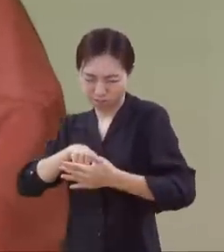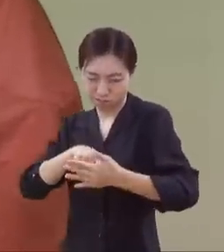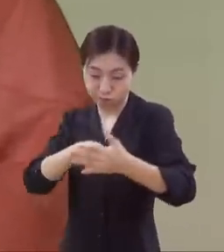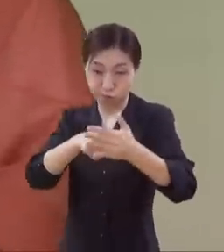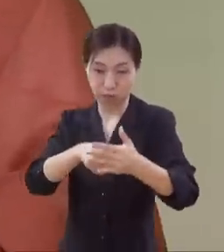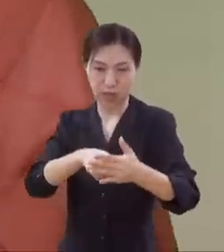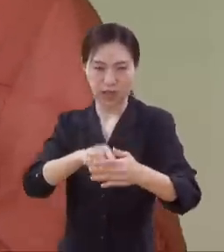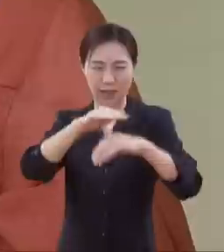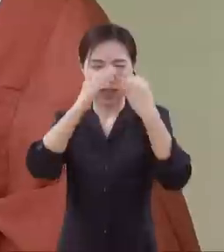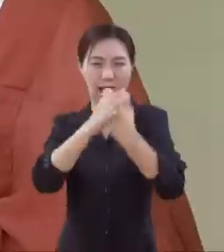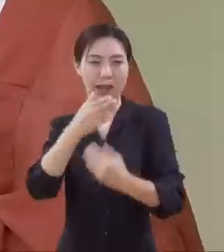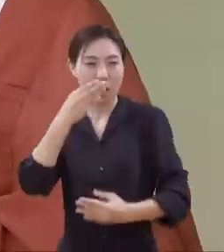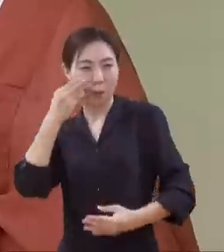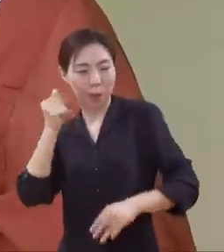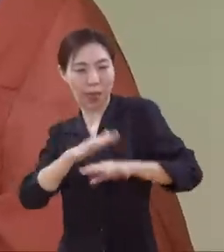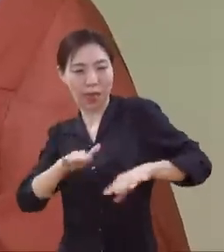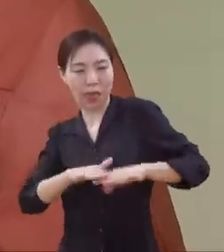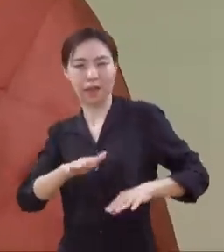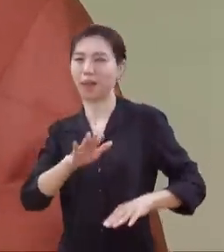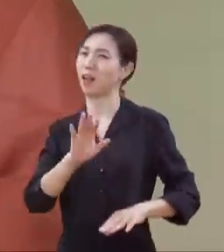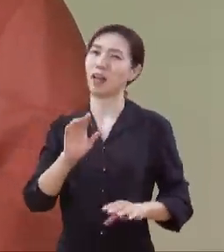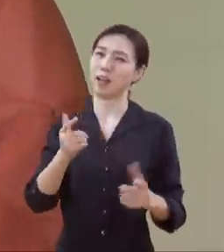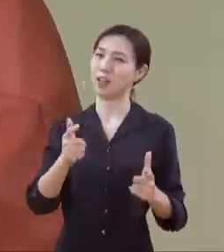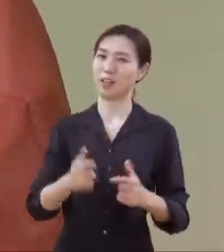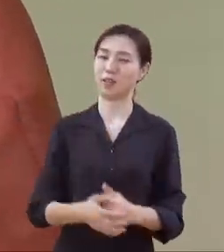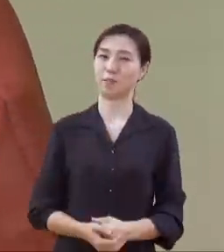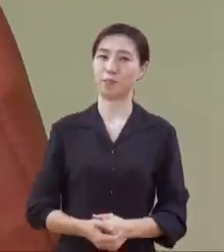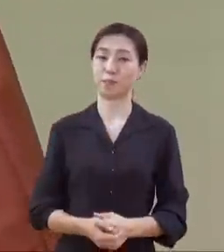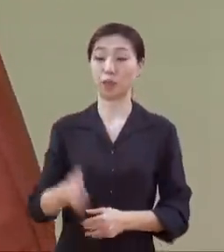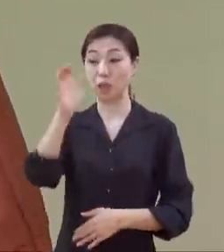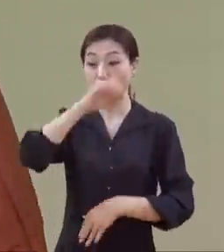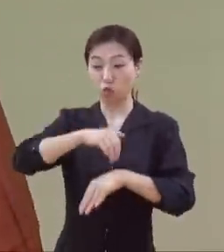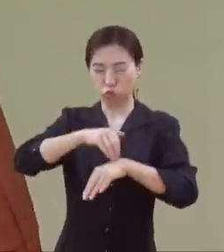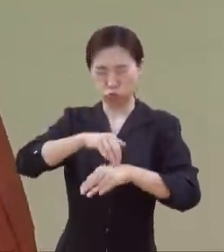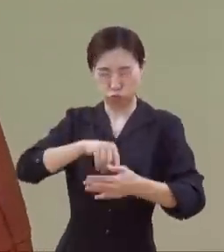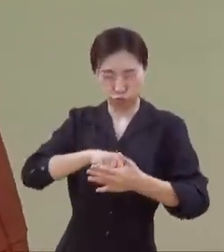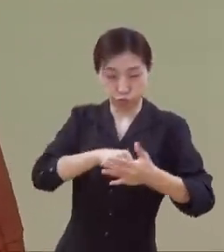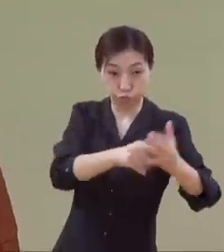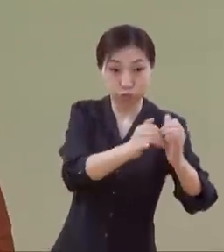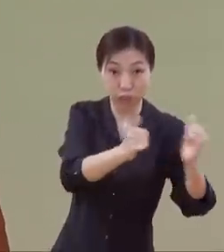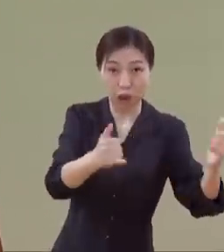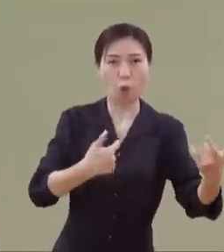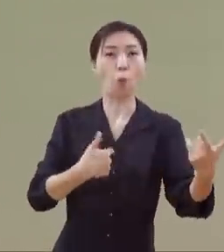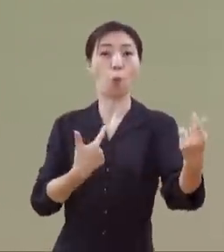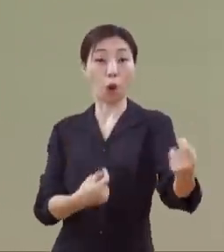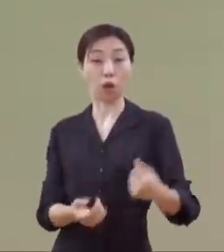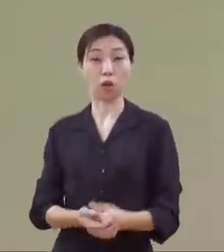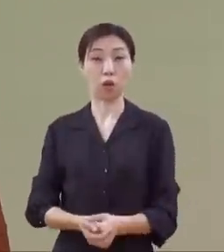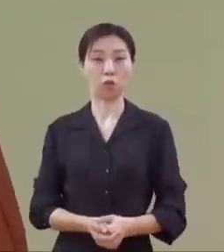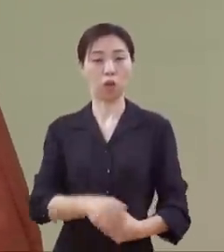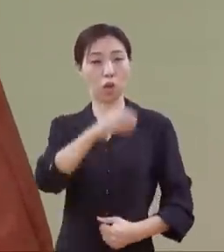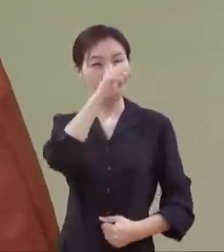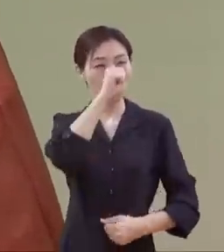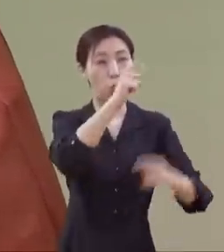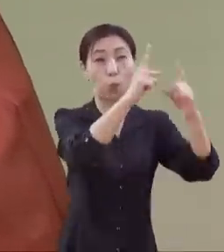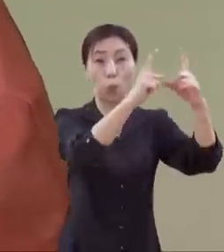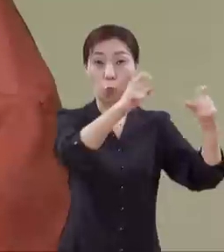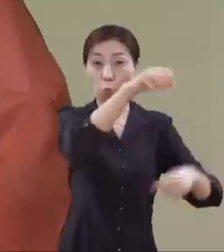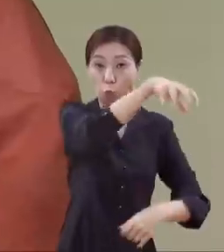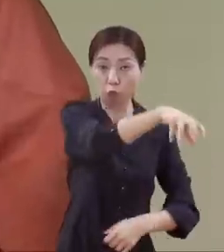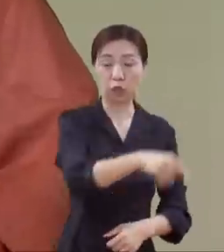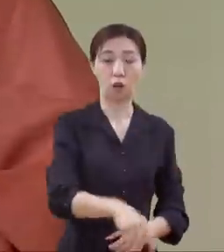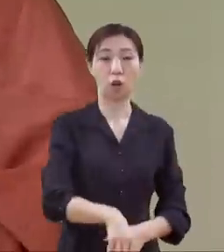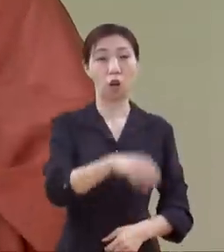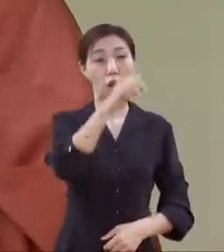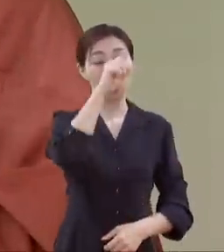아니에요 똑같이 수행자인데도 그냥 좋은 스승 만나고 좋은 도량에서 아무런 마장